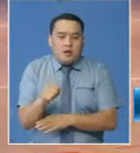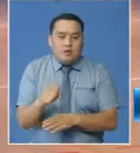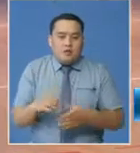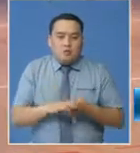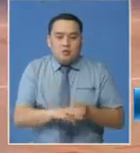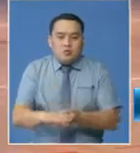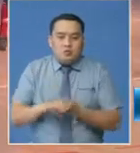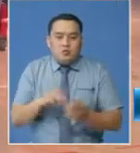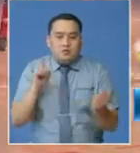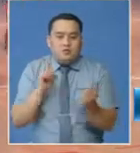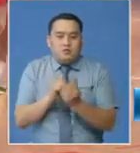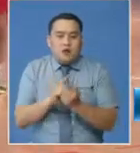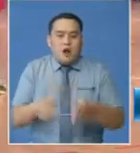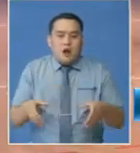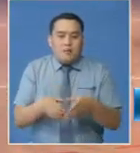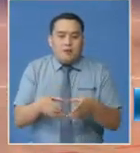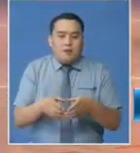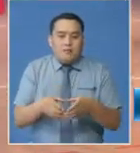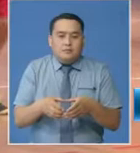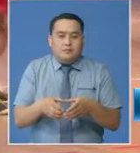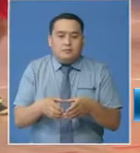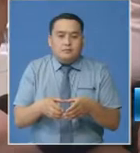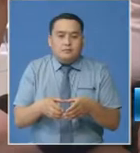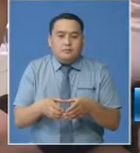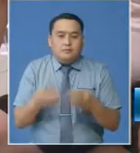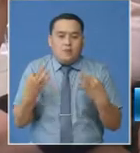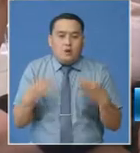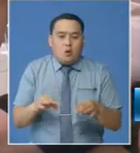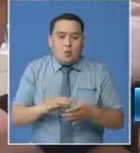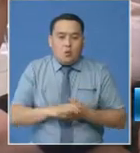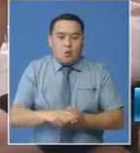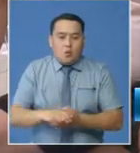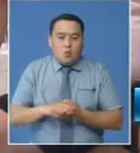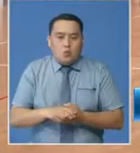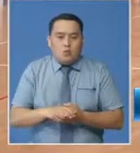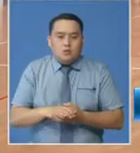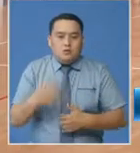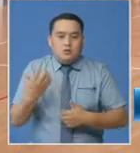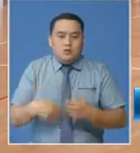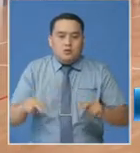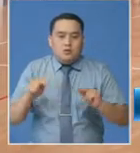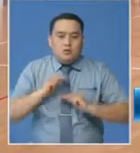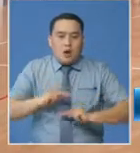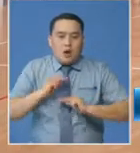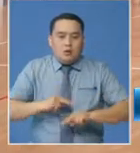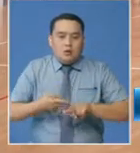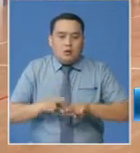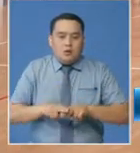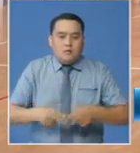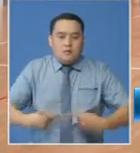товарищеские встречи команд на спортивной площадке, позволяющие укрепить корпоративный дух среди сотрудников данных